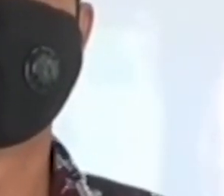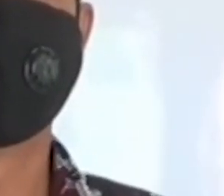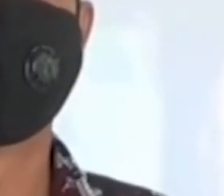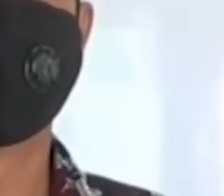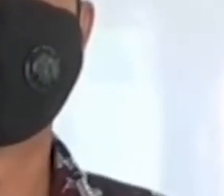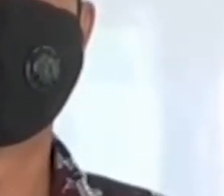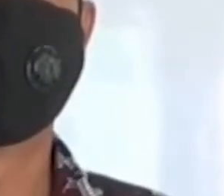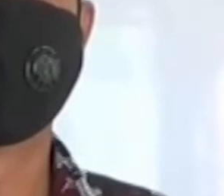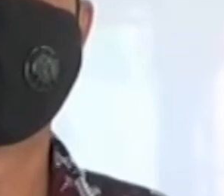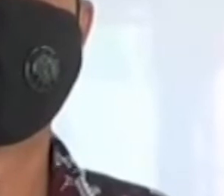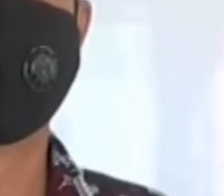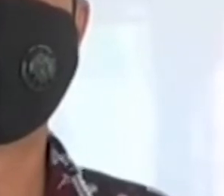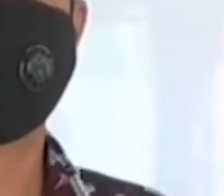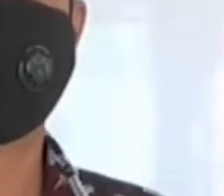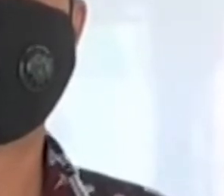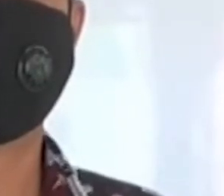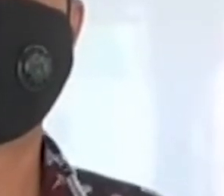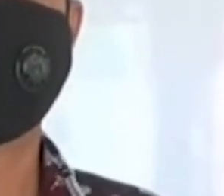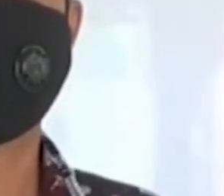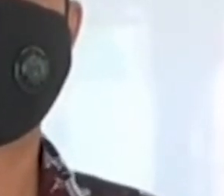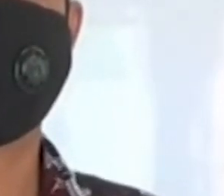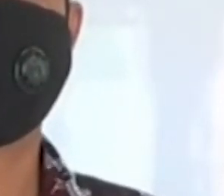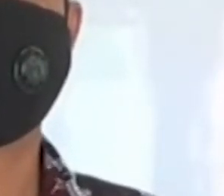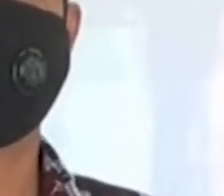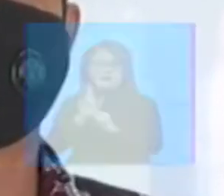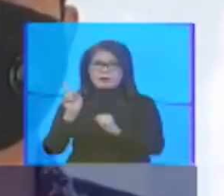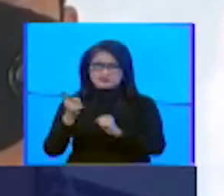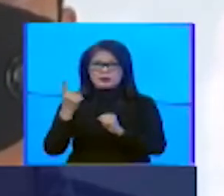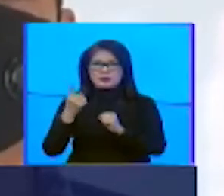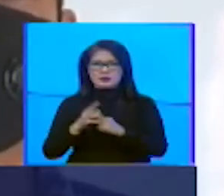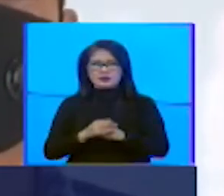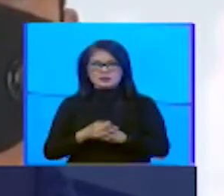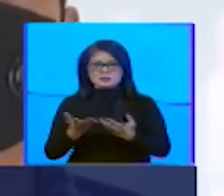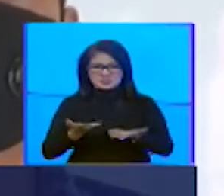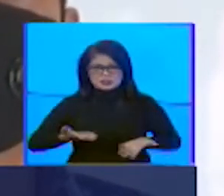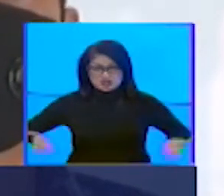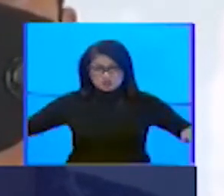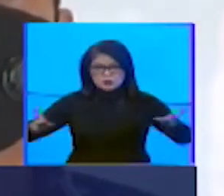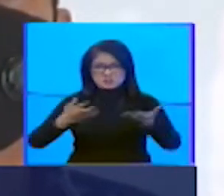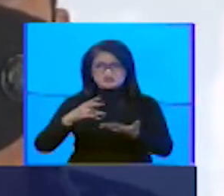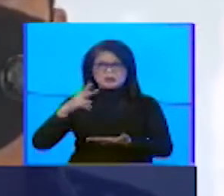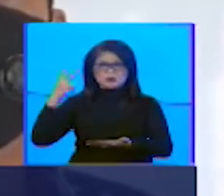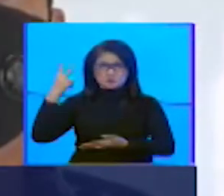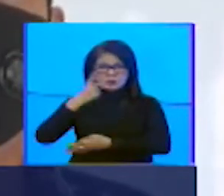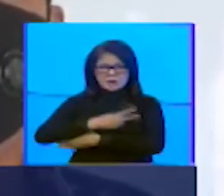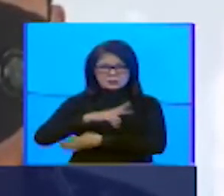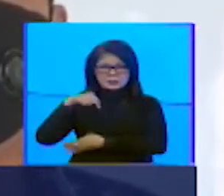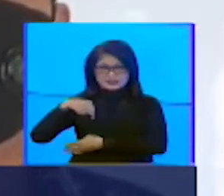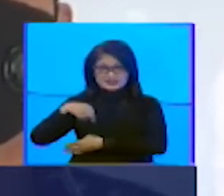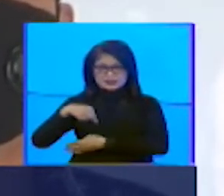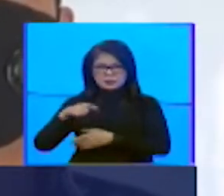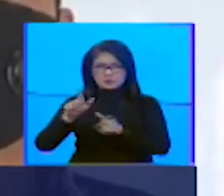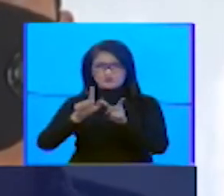yang terkonfirmasi positif, sehingga kita selama dua hari ini melakukan WFH, ya,